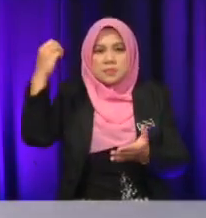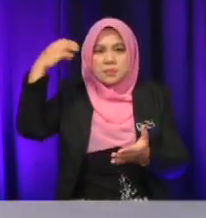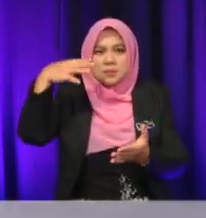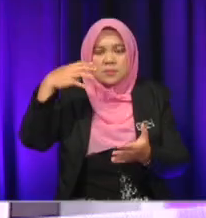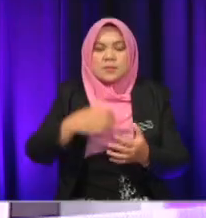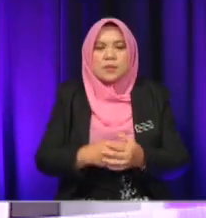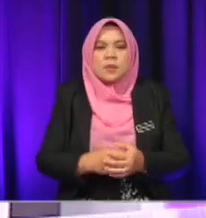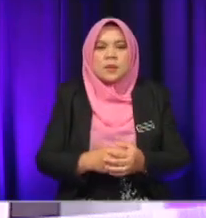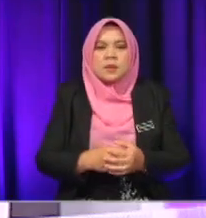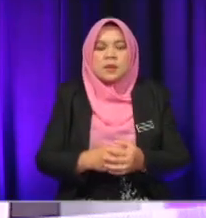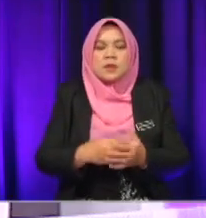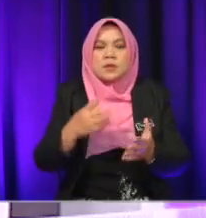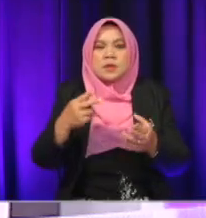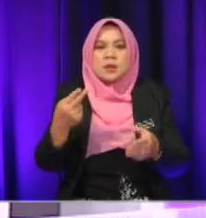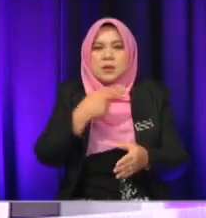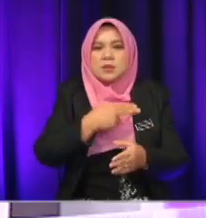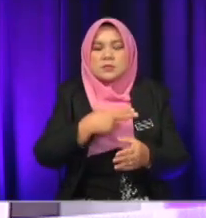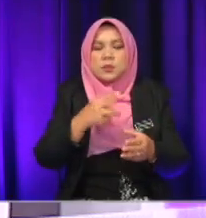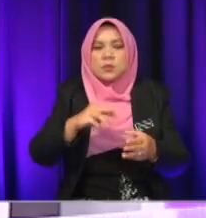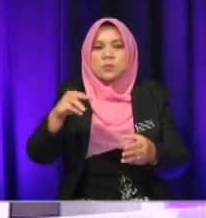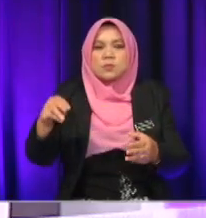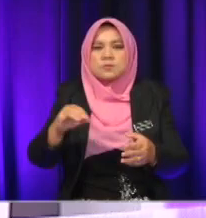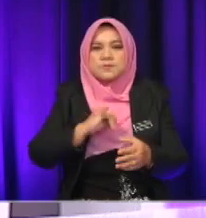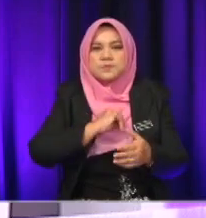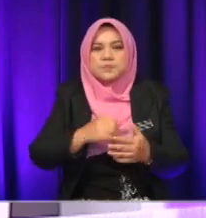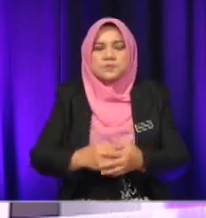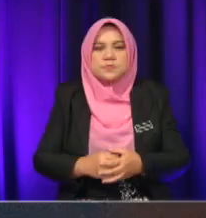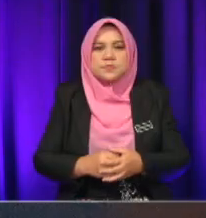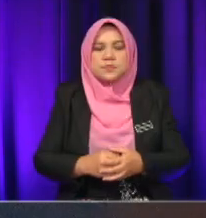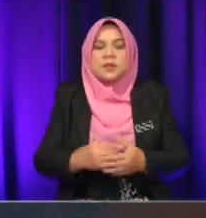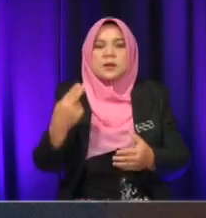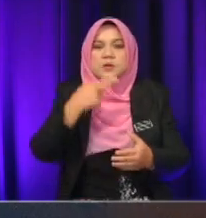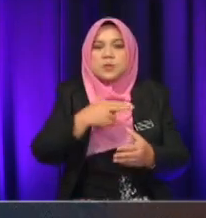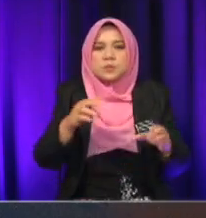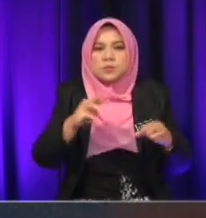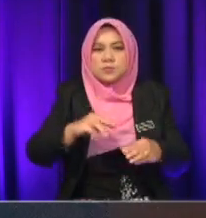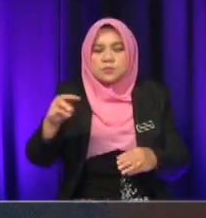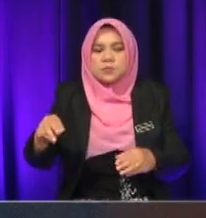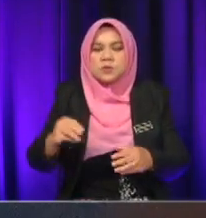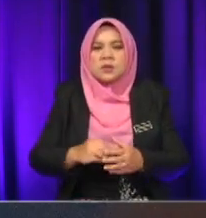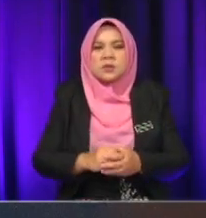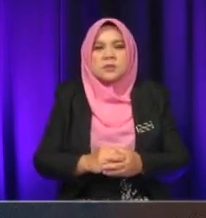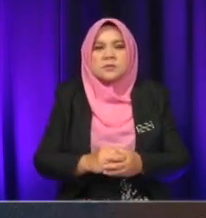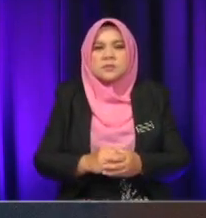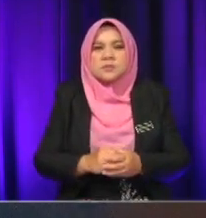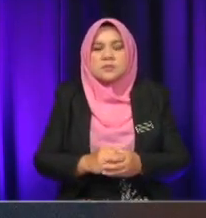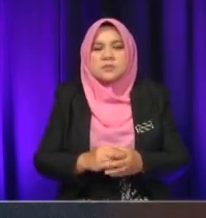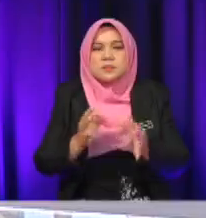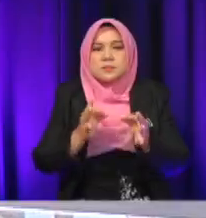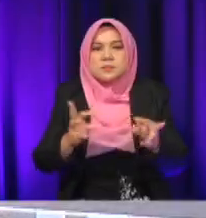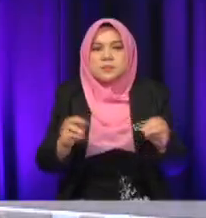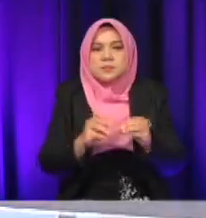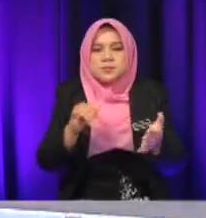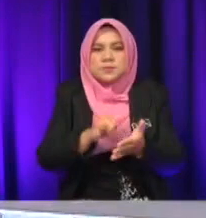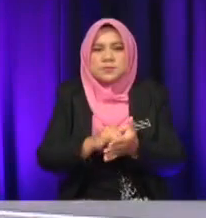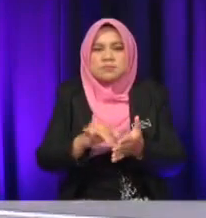Ah, ni lampu ni. Ni hasil murid saya ni. Hasil murid? Ha, hasil murid ni. Hmm, kalau macam itu kan cikgu,